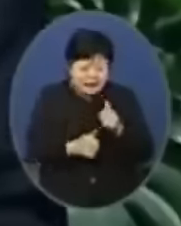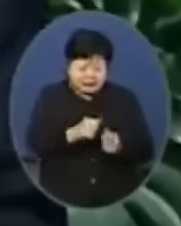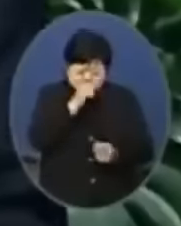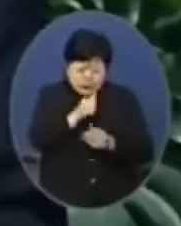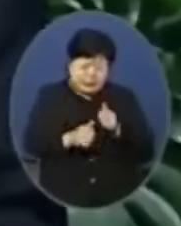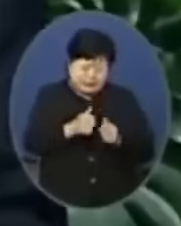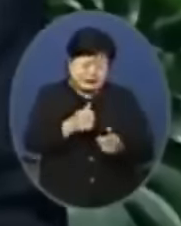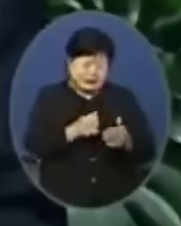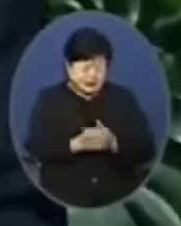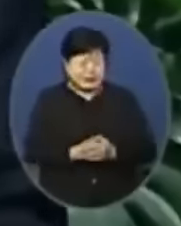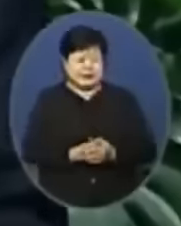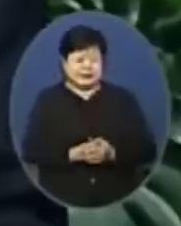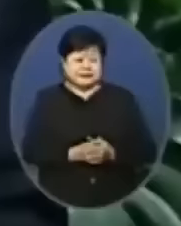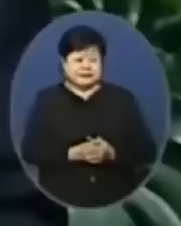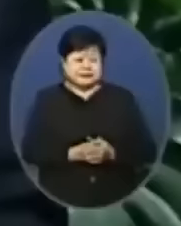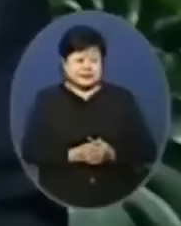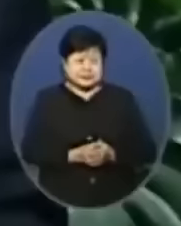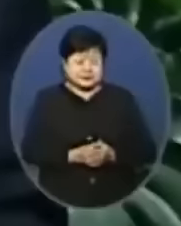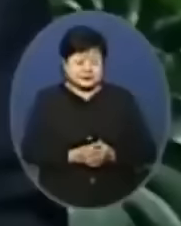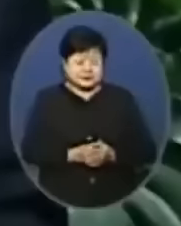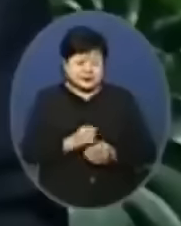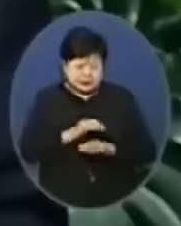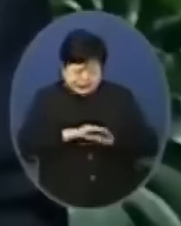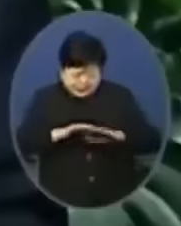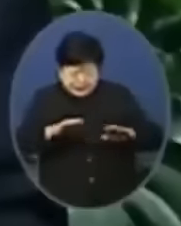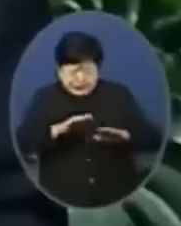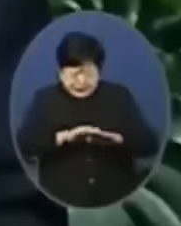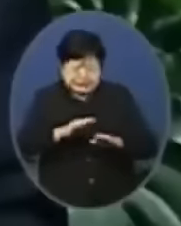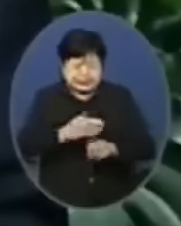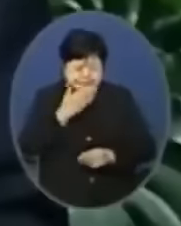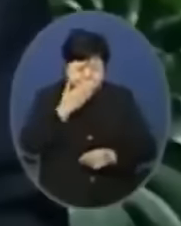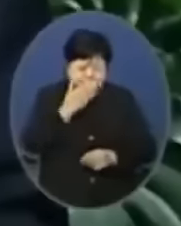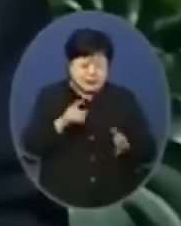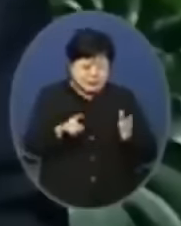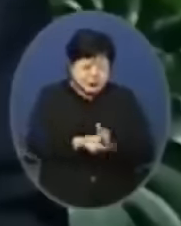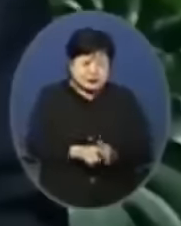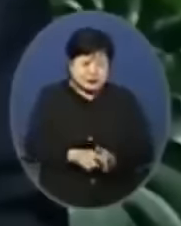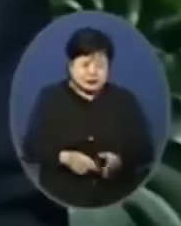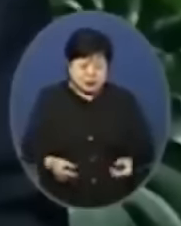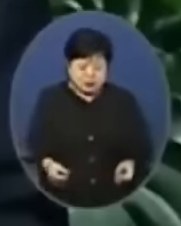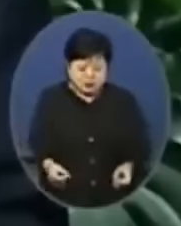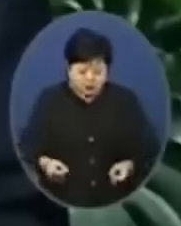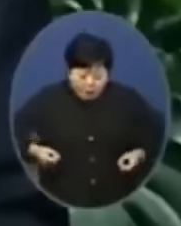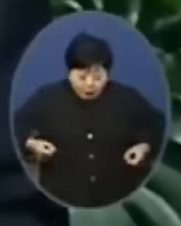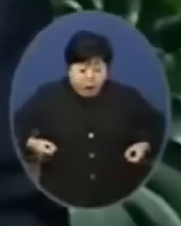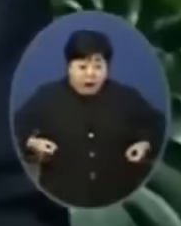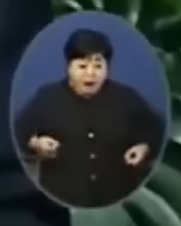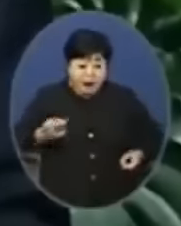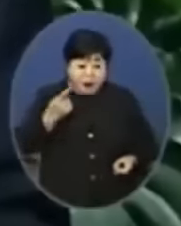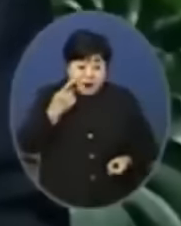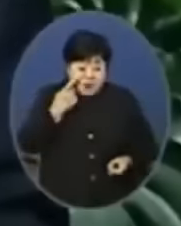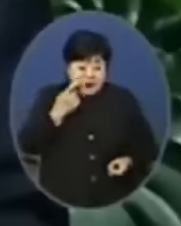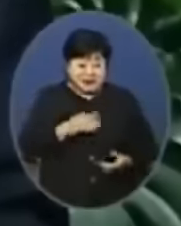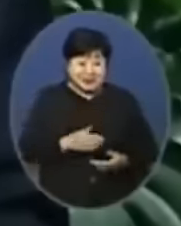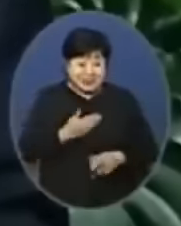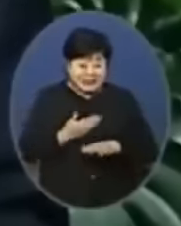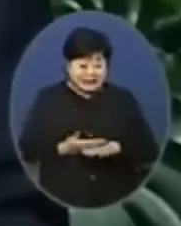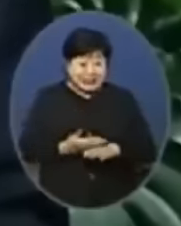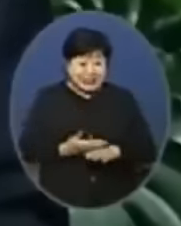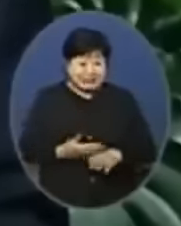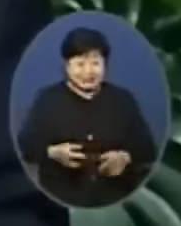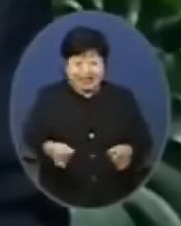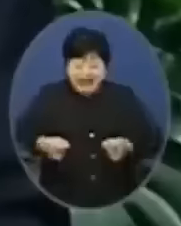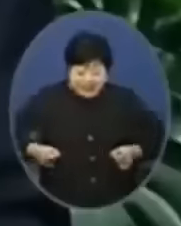좋은 하나님이신데 좋게 해줄 것이 나쁘게 안 해줄 것이라 믿습니다 하고 서랍을 싹 땡기니까 다른 서랍은